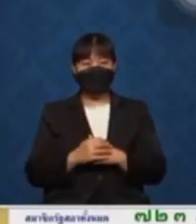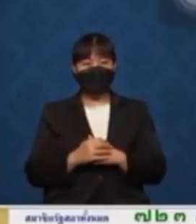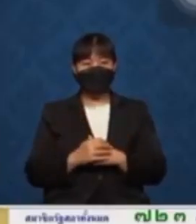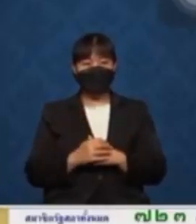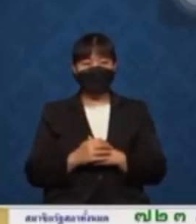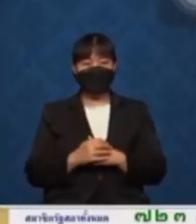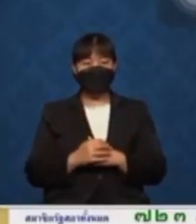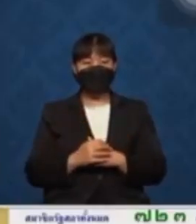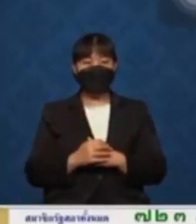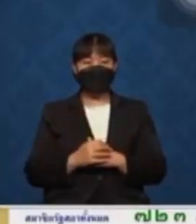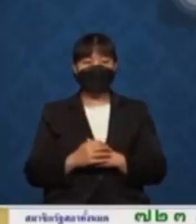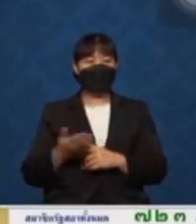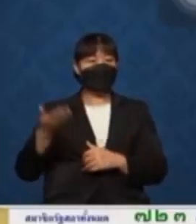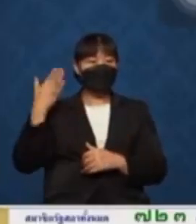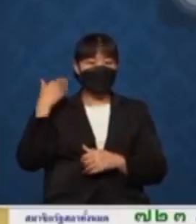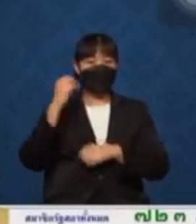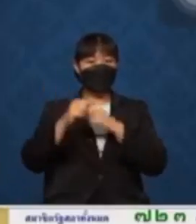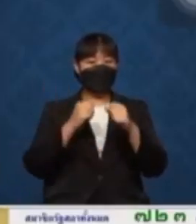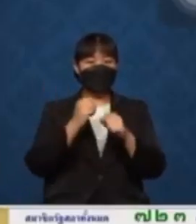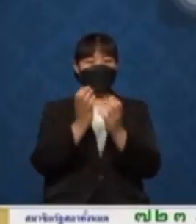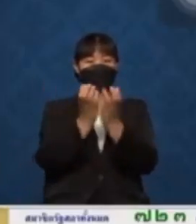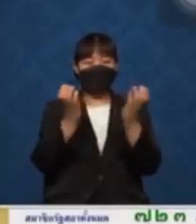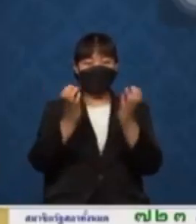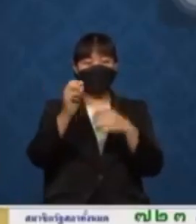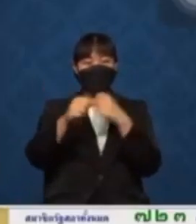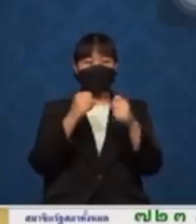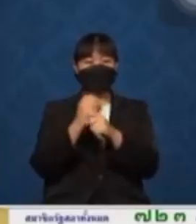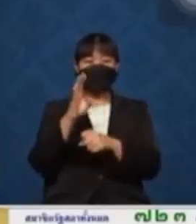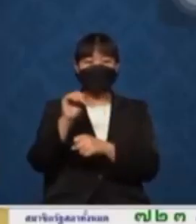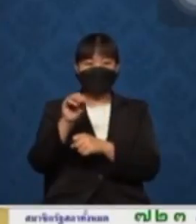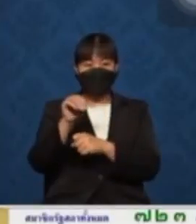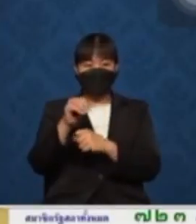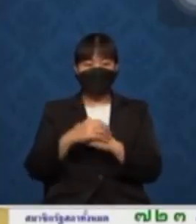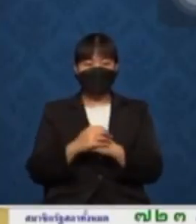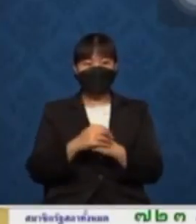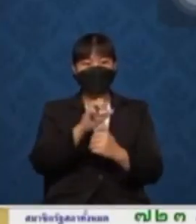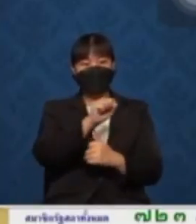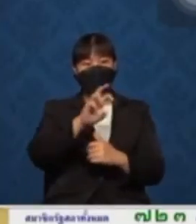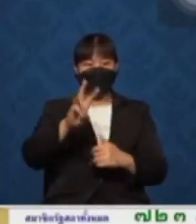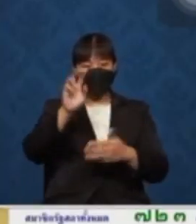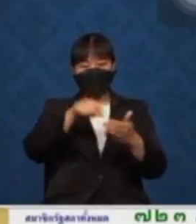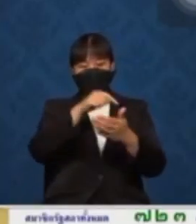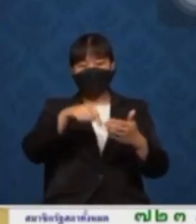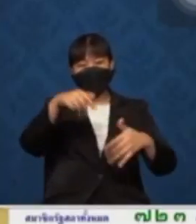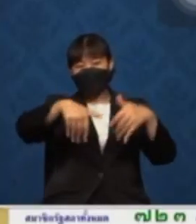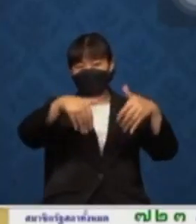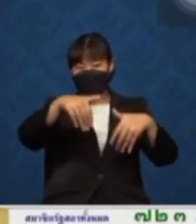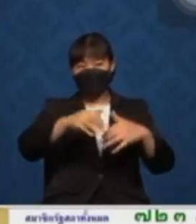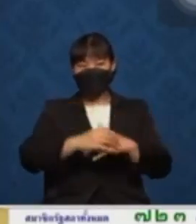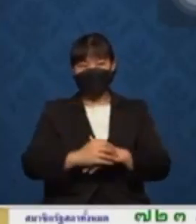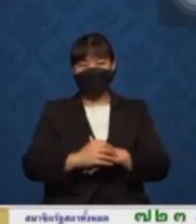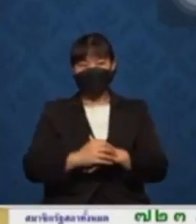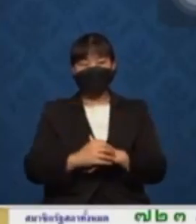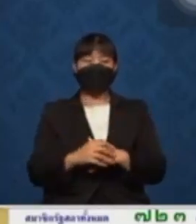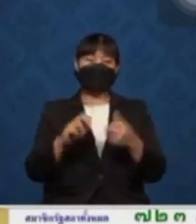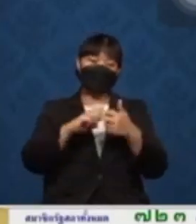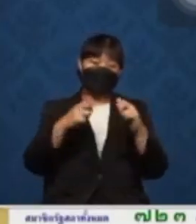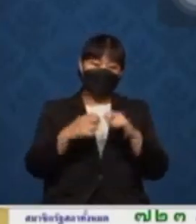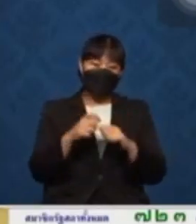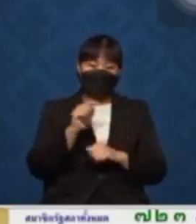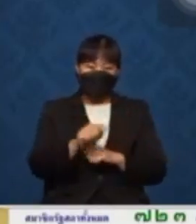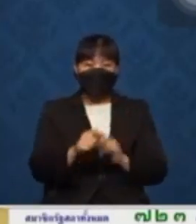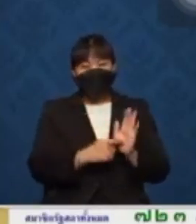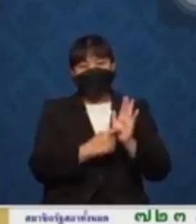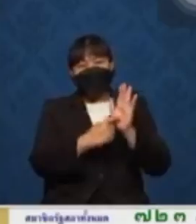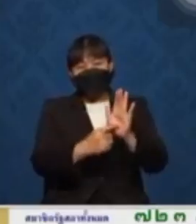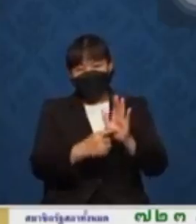ดอาจจะเป็นตอนรัฐธรรมนูญ40ที่มีวุฒิสภาที่มาจากการเลือกตั้งแต่วุฒิสภาชุดนั้นนะครับก็หนีไม่พ้นข้อครหาว่าเป็นตัวแทนที่มา